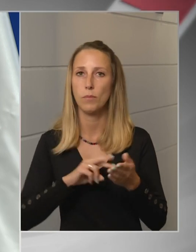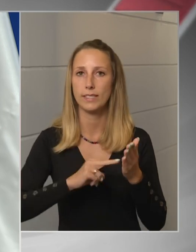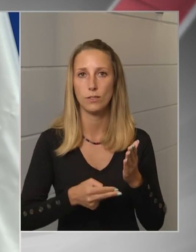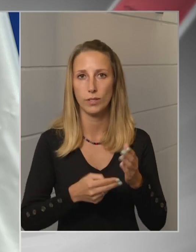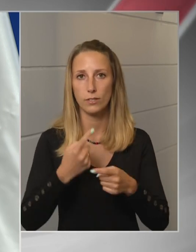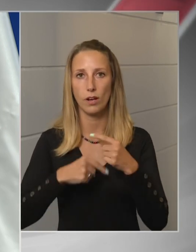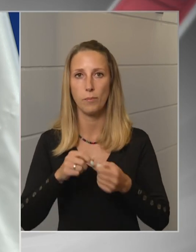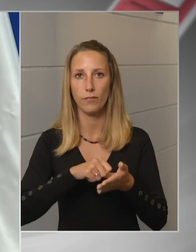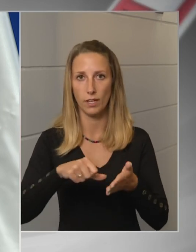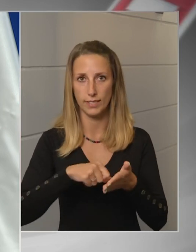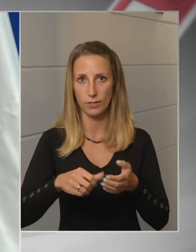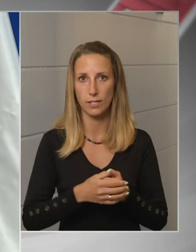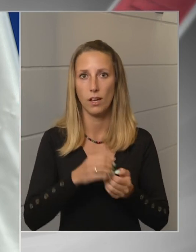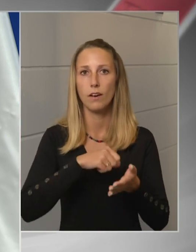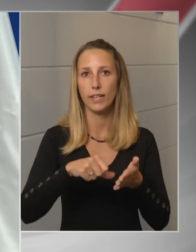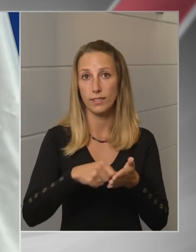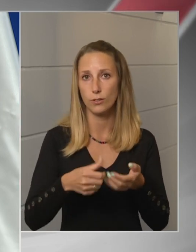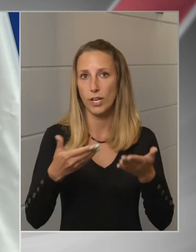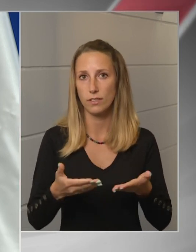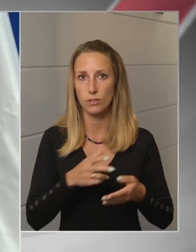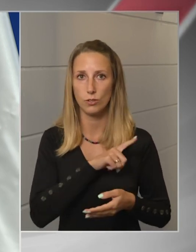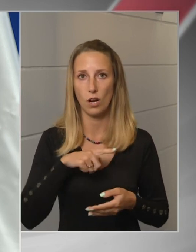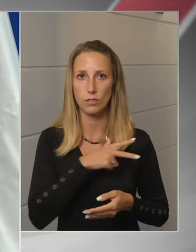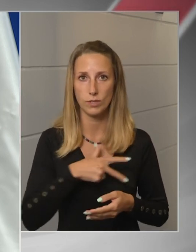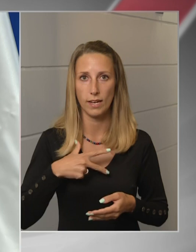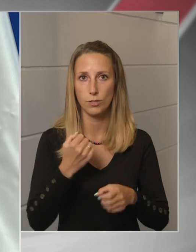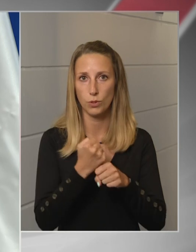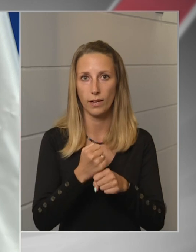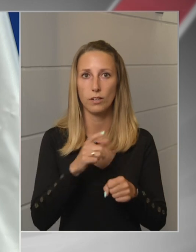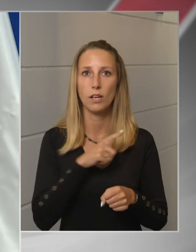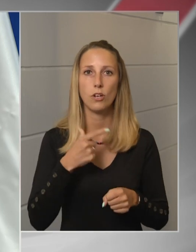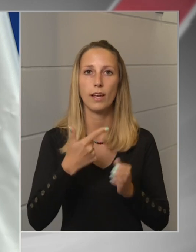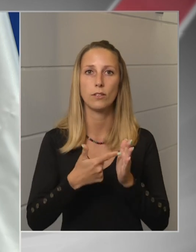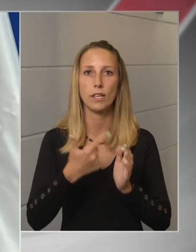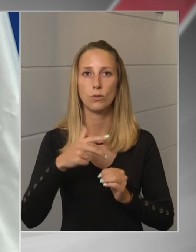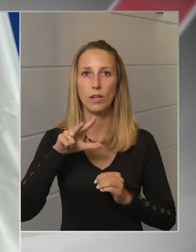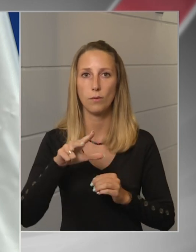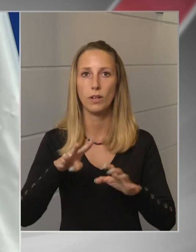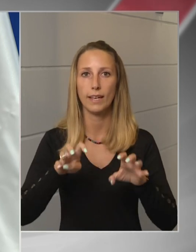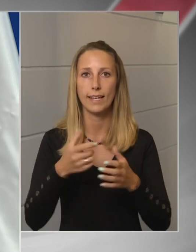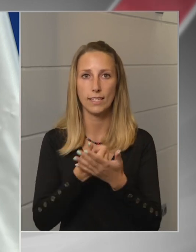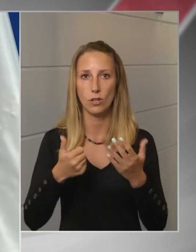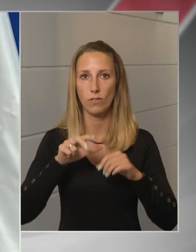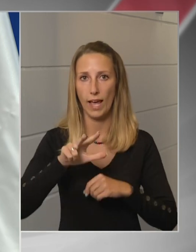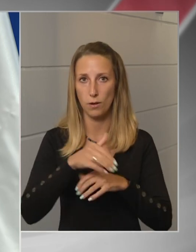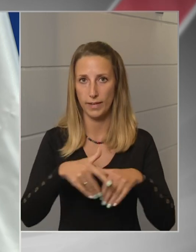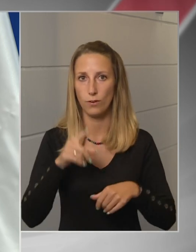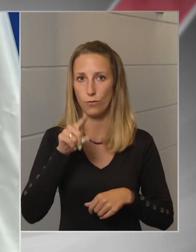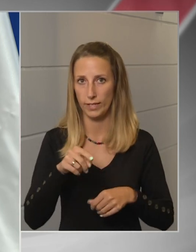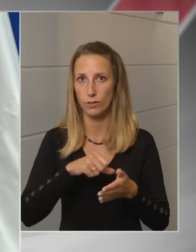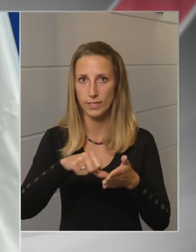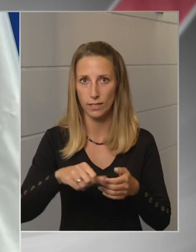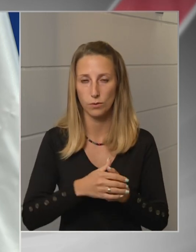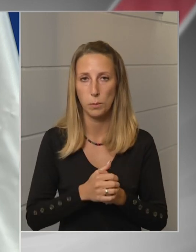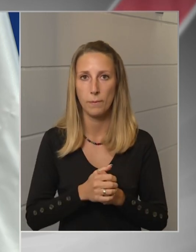szerződés, hanem a finanszírozás. A finanszírozás pedig az, hogy csak a szociális munkájukra csak 2023-ban 963 millió forintot fizettünk,